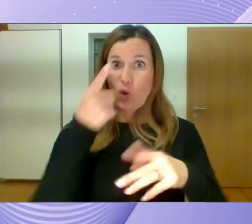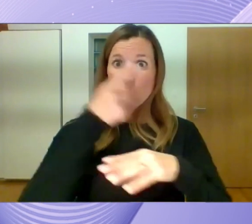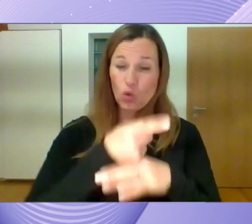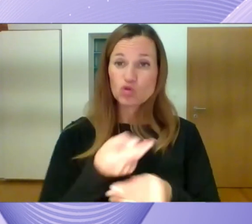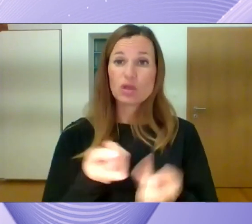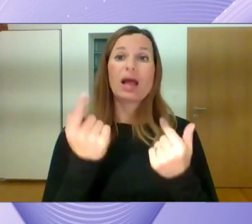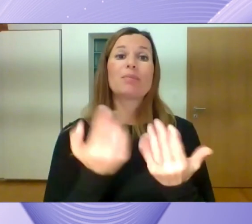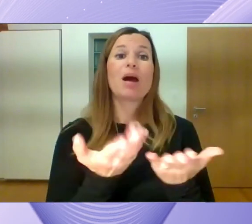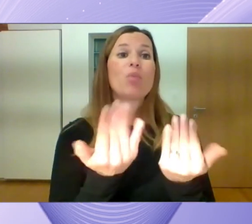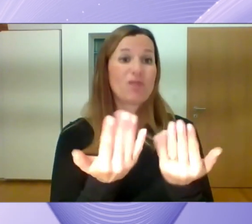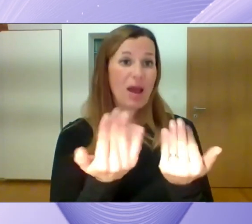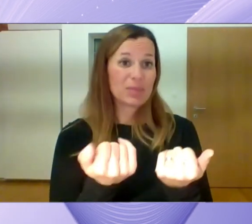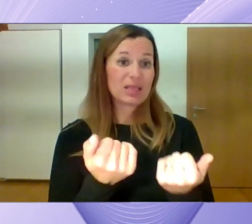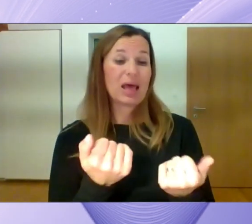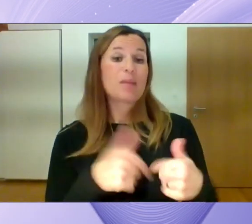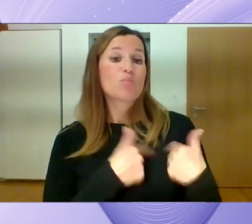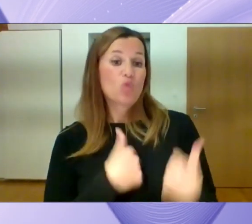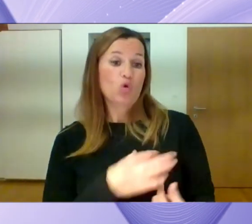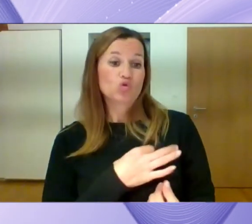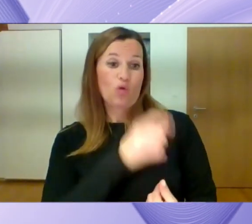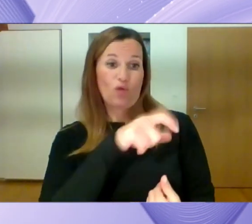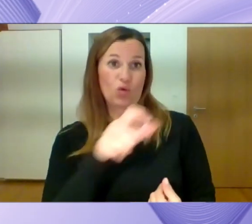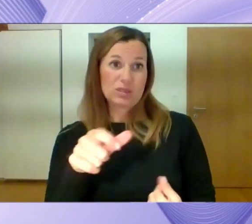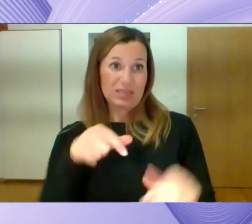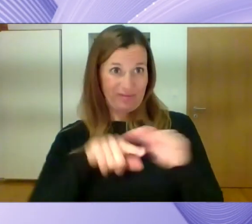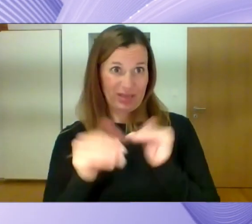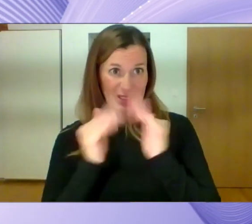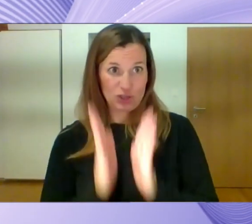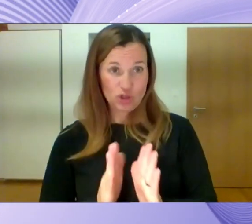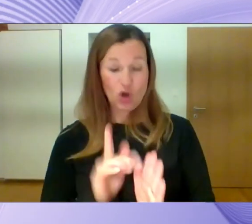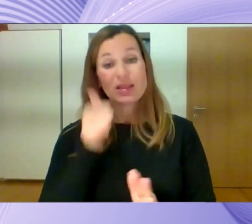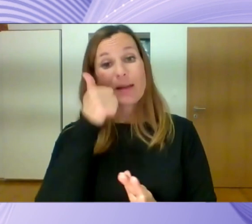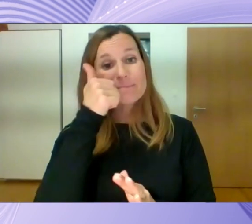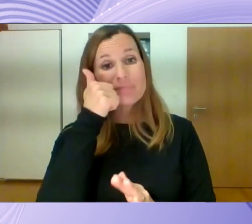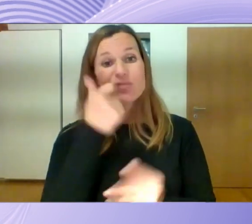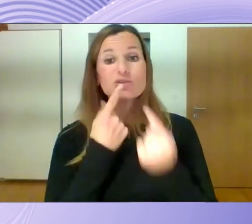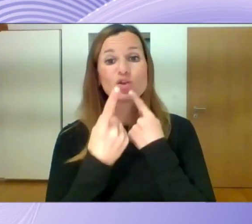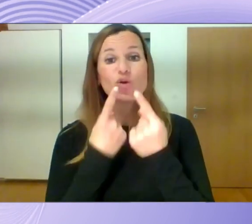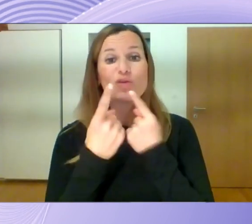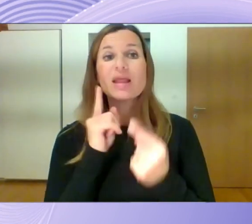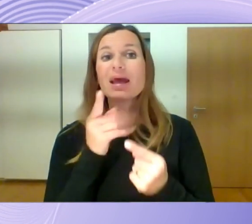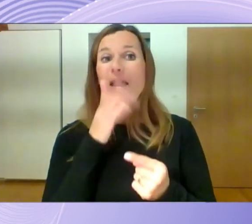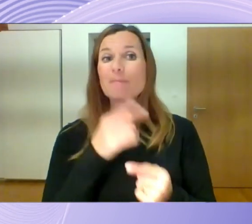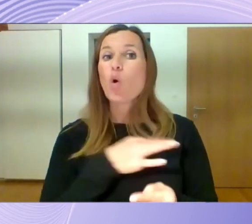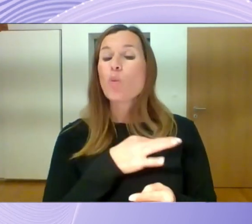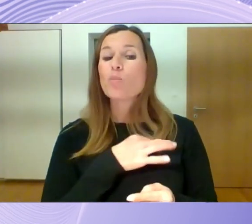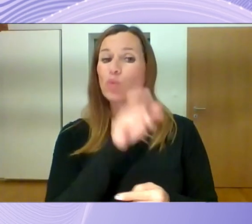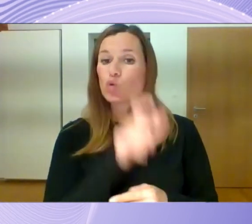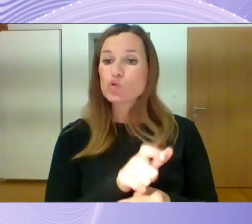povabite prostovoljce v hišo, da se v začetku dogovorite, kaj bo prostovoljc